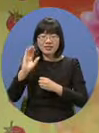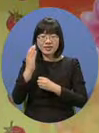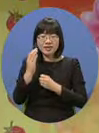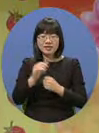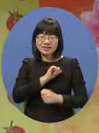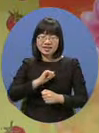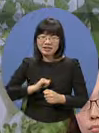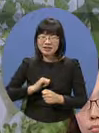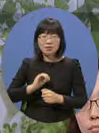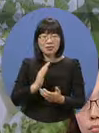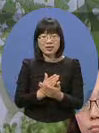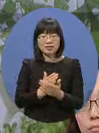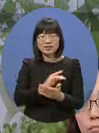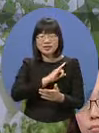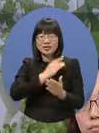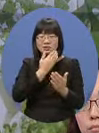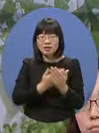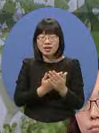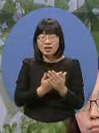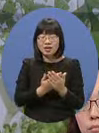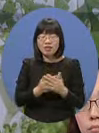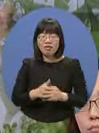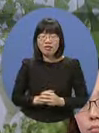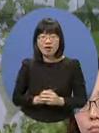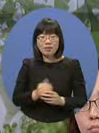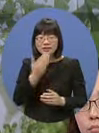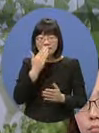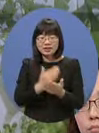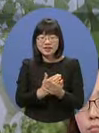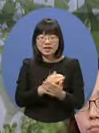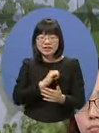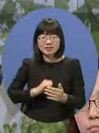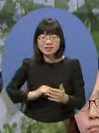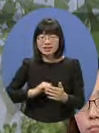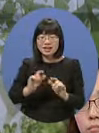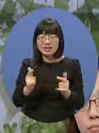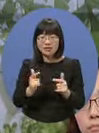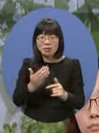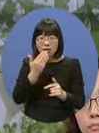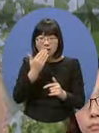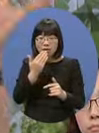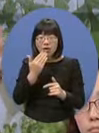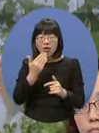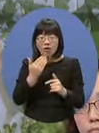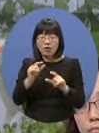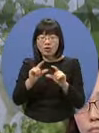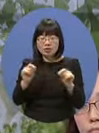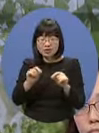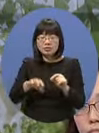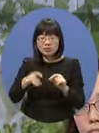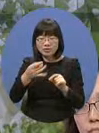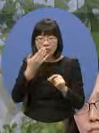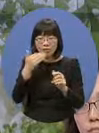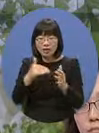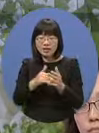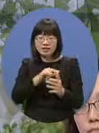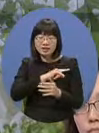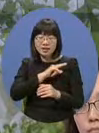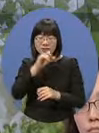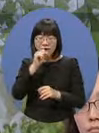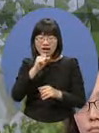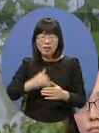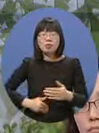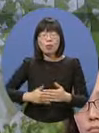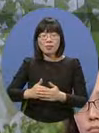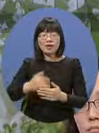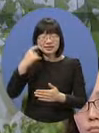참는 것보다는 제일 중요한 게 먹지 말자고 참는 것보다. 먹어야 할 걸 먼저 먹어주는 거. 네, 그 방법이 제일 좋아요. 포만감 네, 느낄